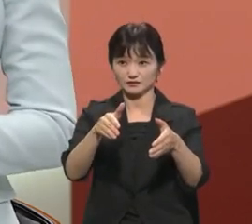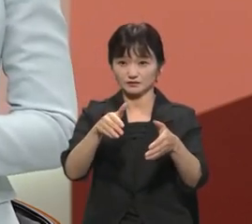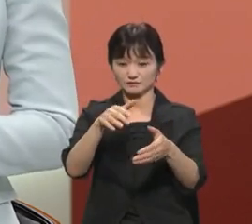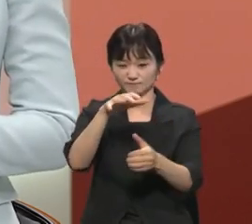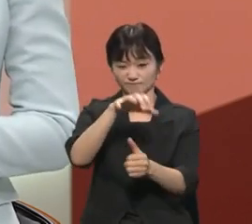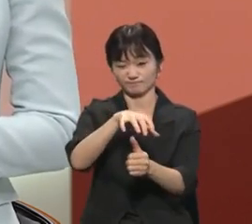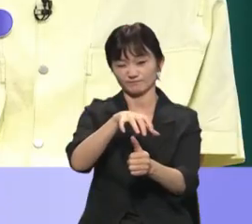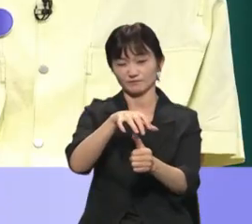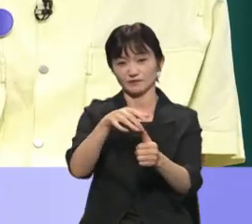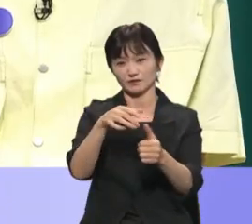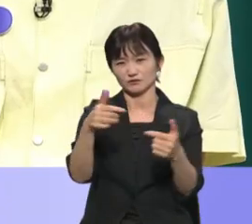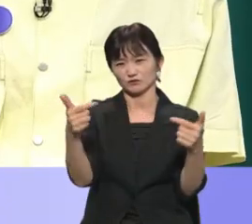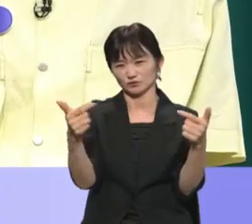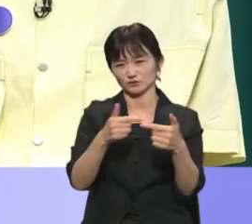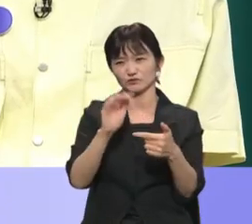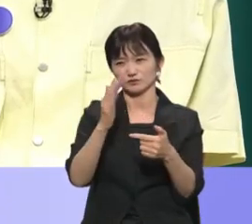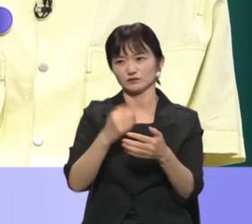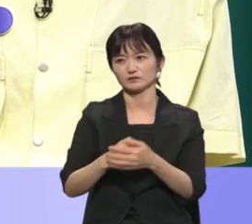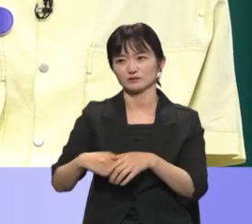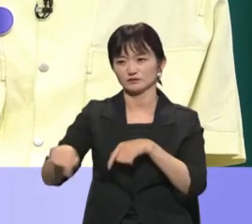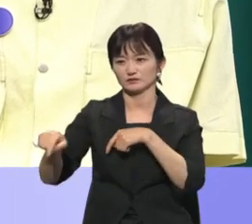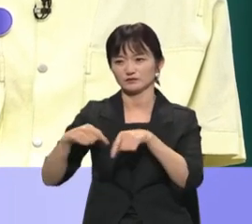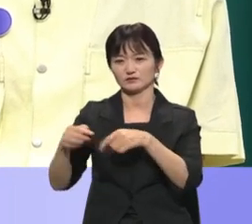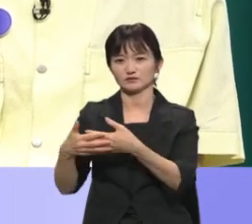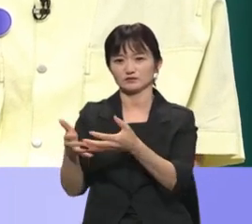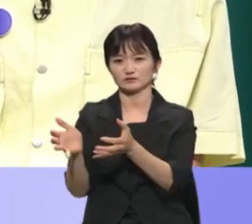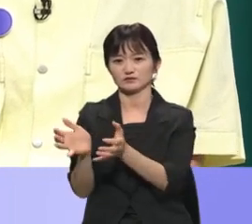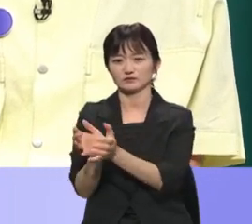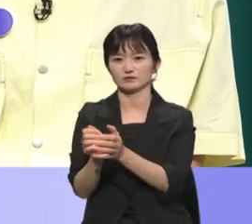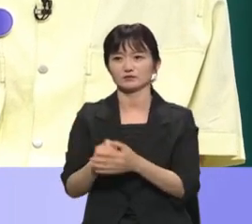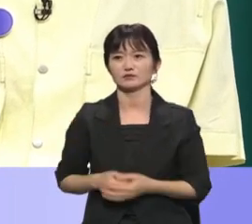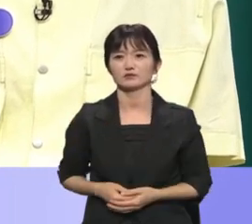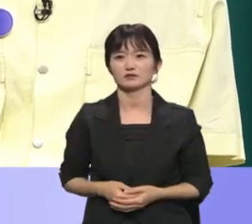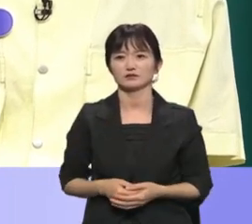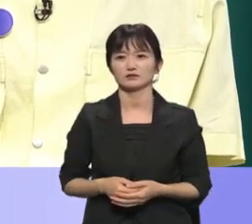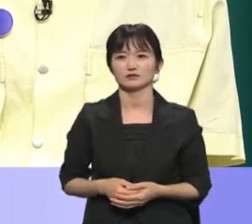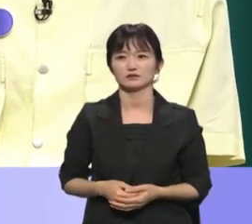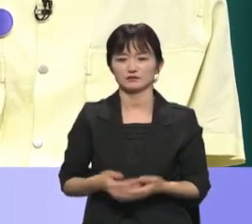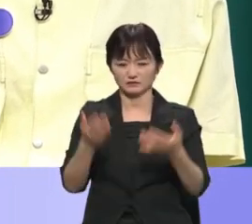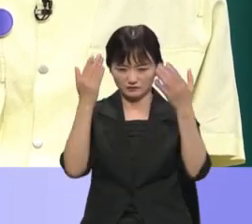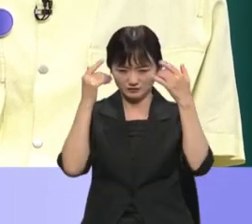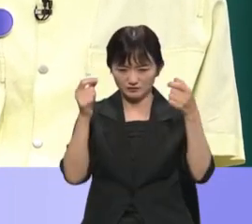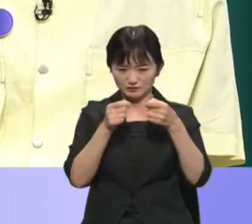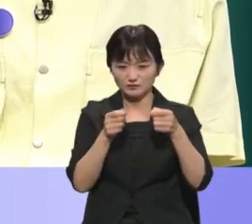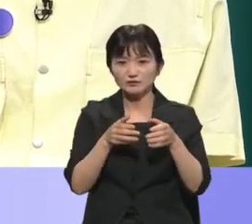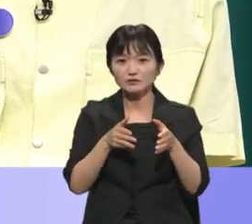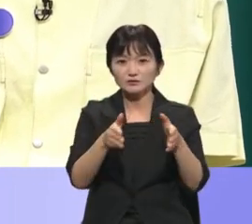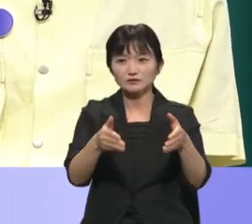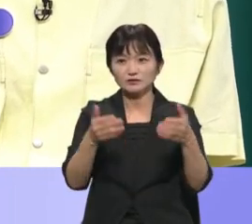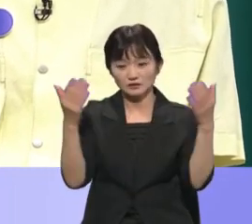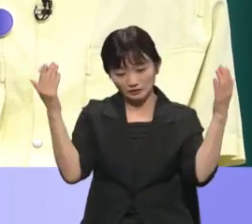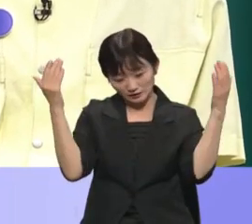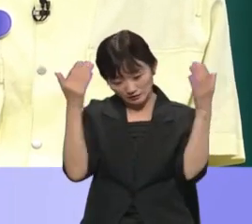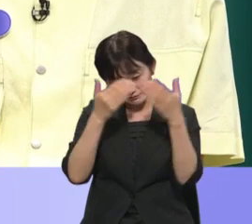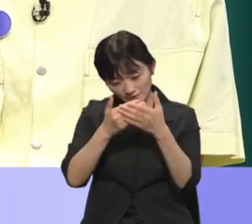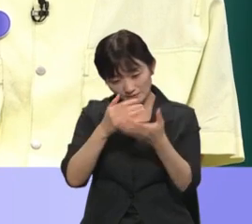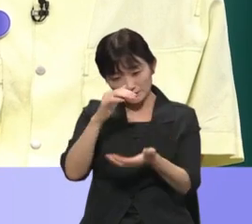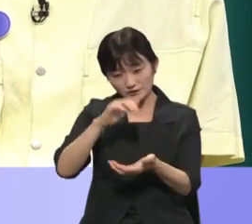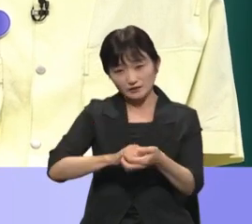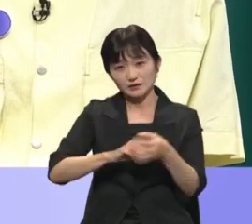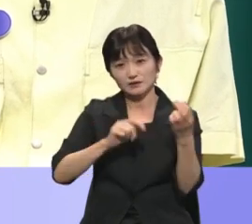입장들도 있다는 거죠 맞습니다 정치권에서도 그 스쿨존에 특혜 심야 시간 때에는 제한속도 조금 풀어주자